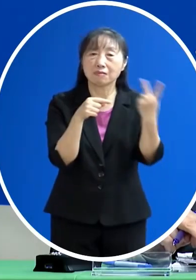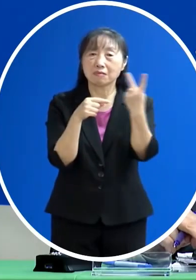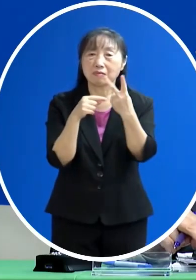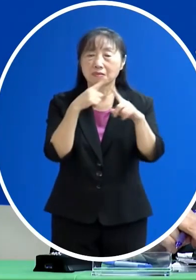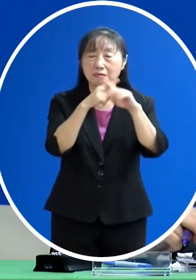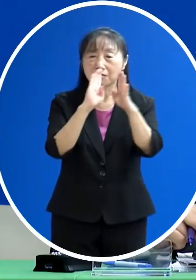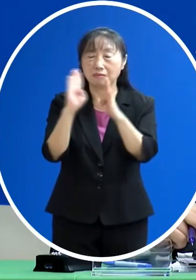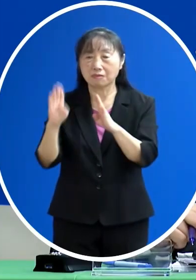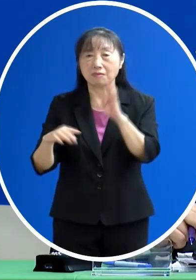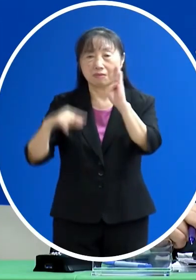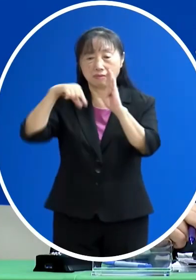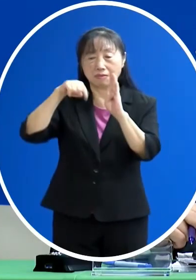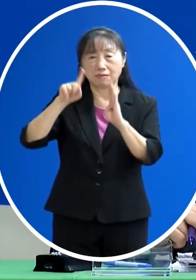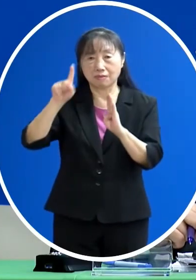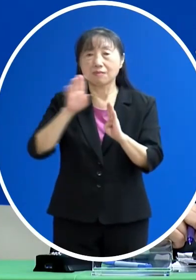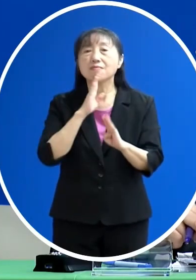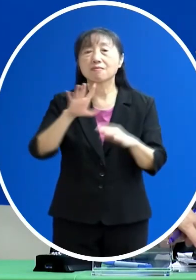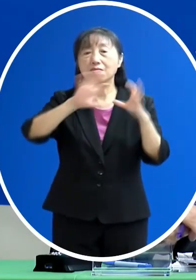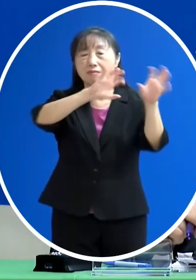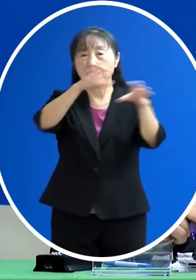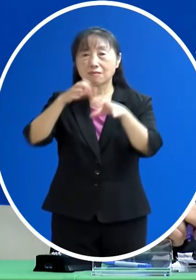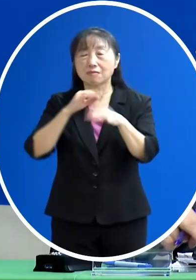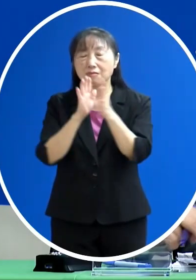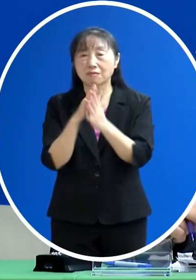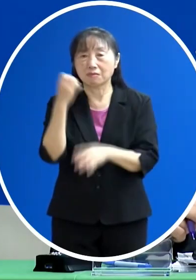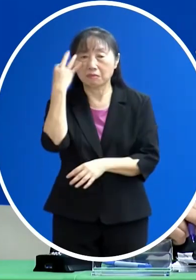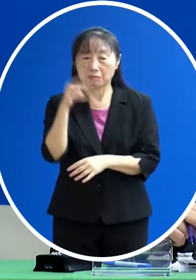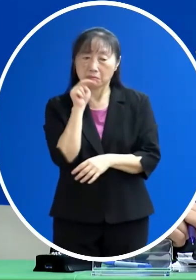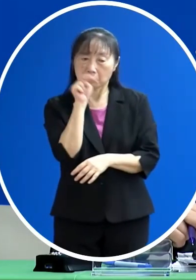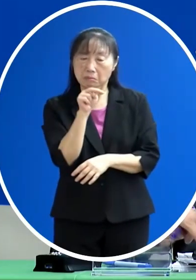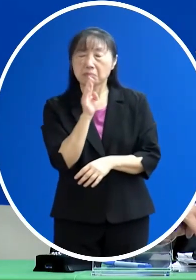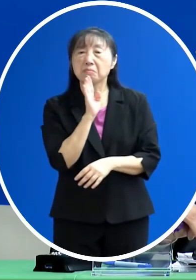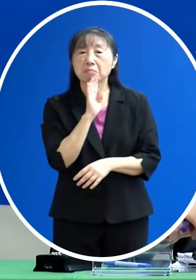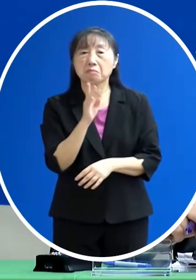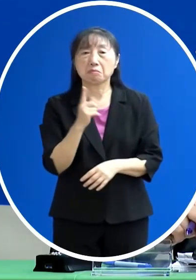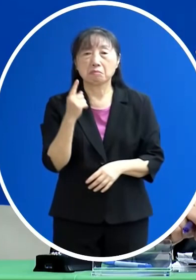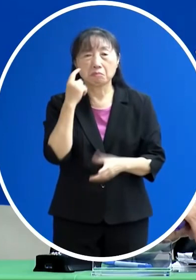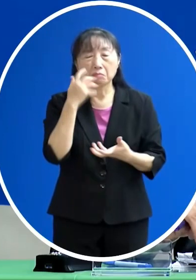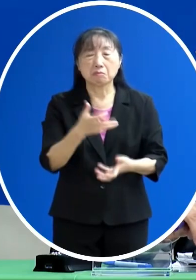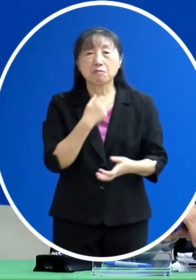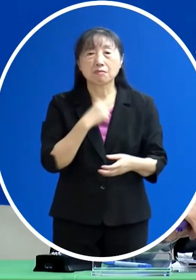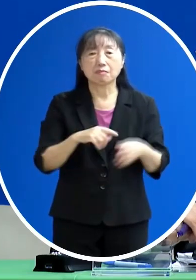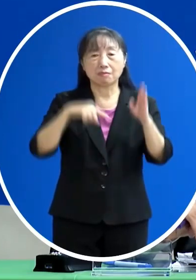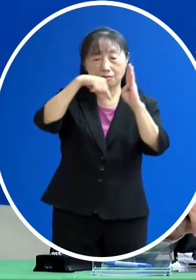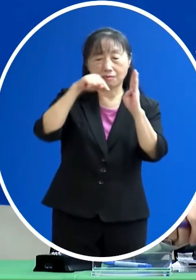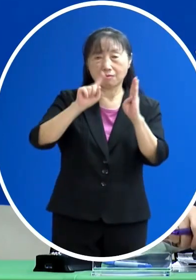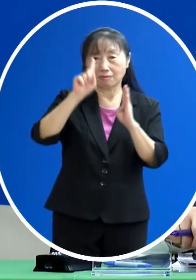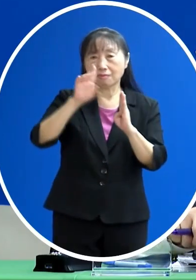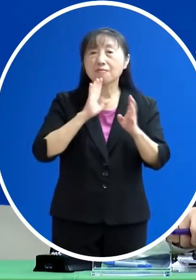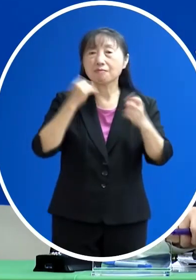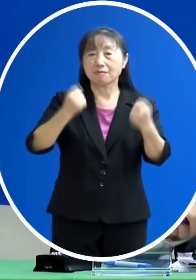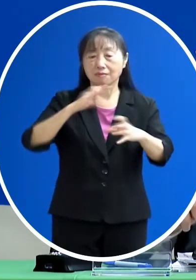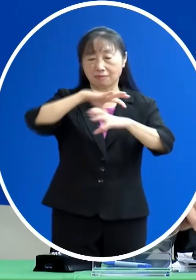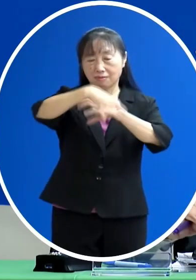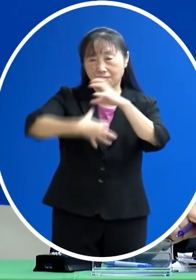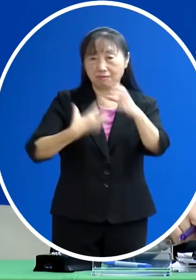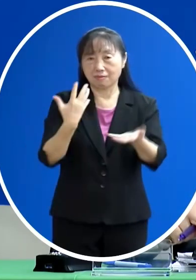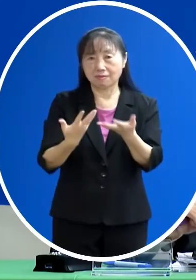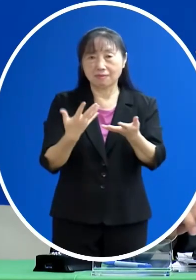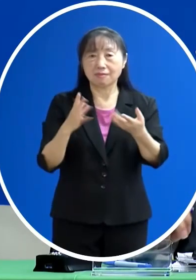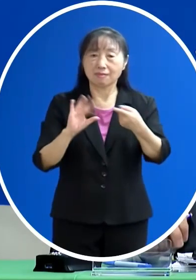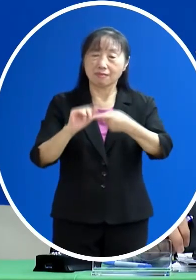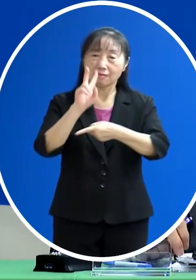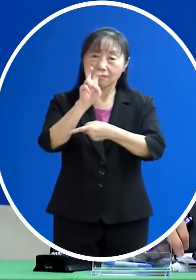前国际上最关注的这个新兴的变异株哈，特别是 BQ.1 目前大概在全球的这个占比已